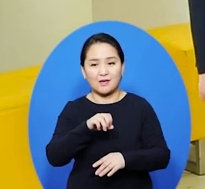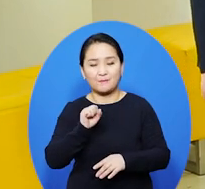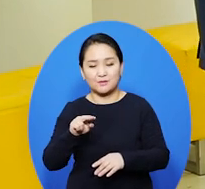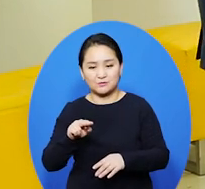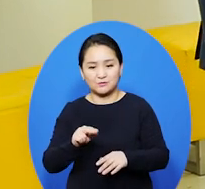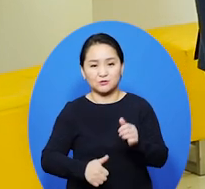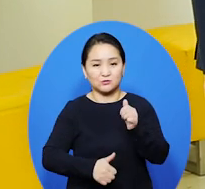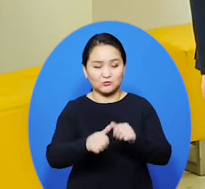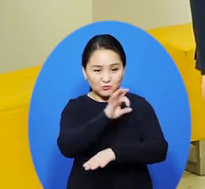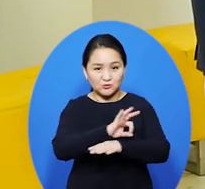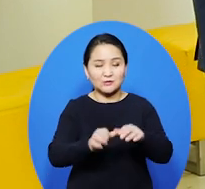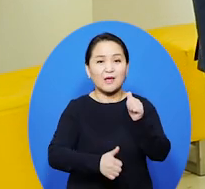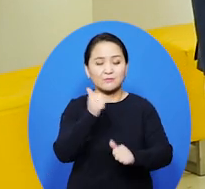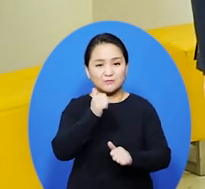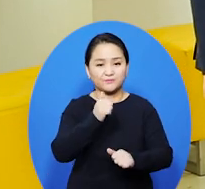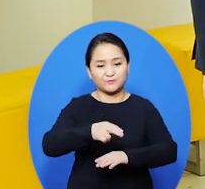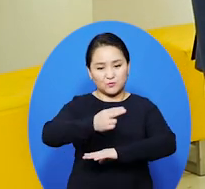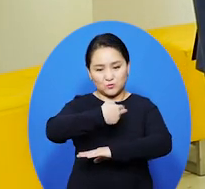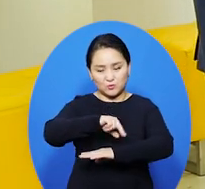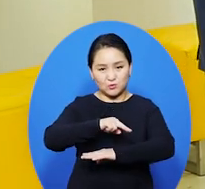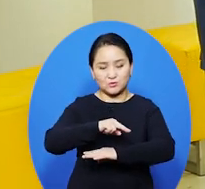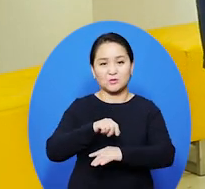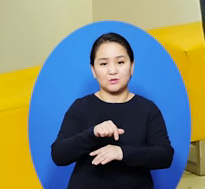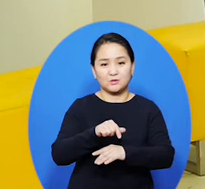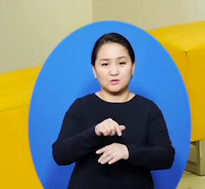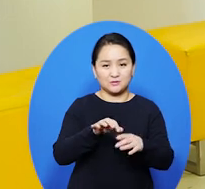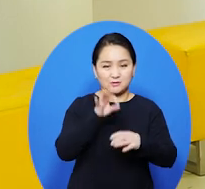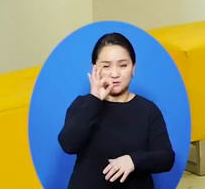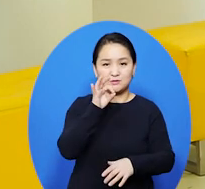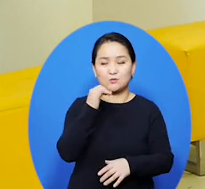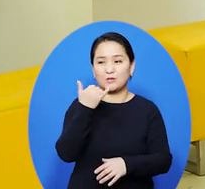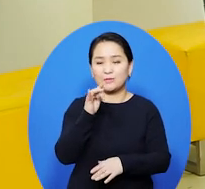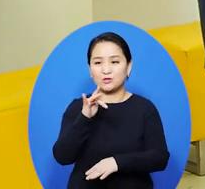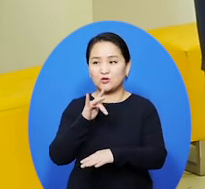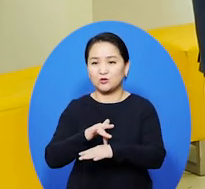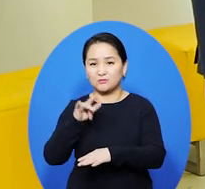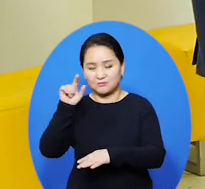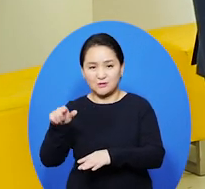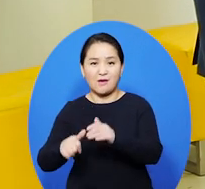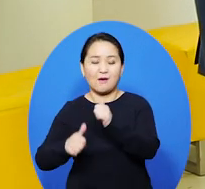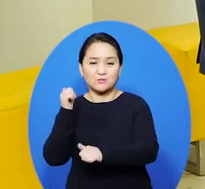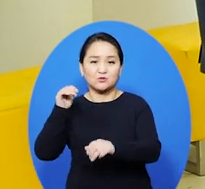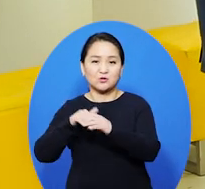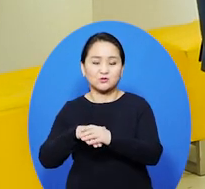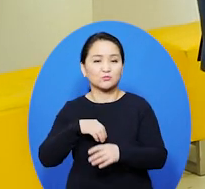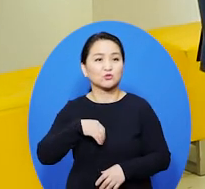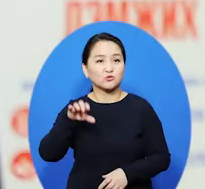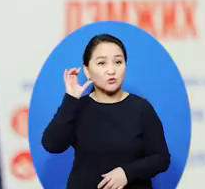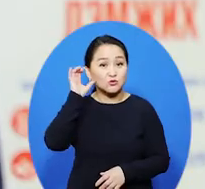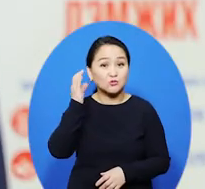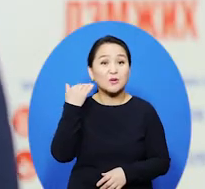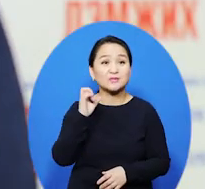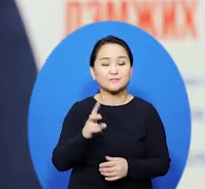За дүүргийн хэмжээндээ шалгаруулад нийслэлийн хэмжээнд үндэсний хэмжээний шалгаруулалтаас амжилттай оролцсон ийм төсөлүүдийн тухай дуулсан.